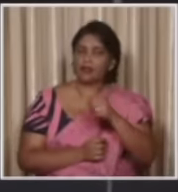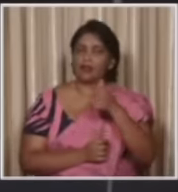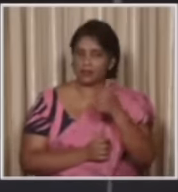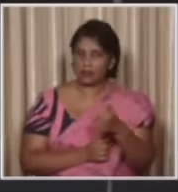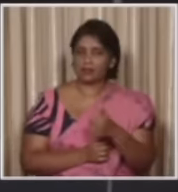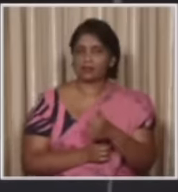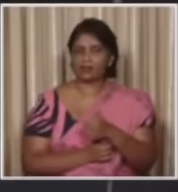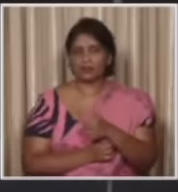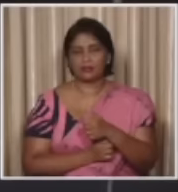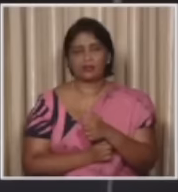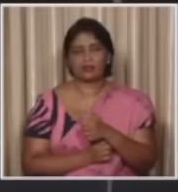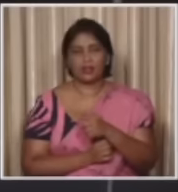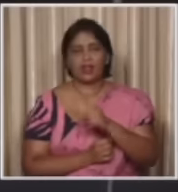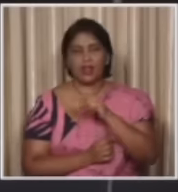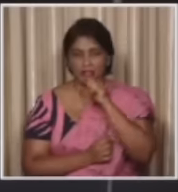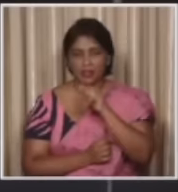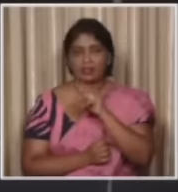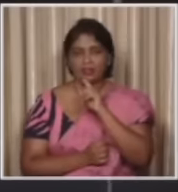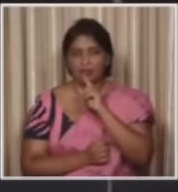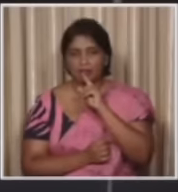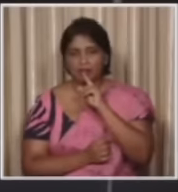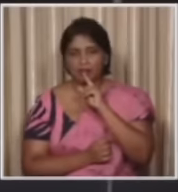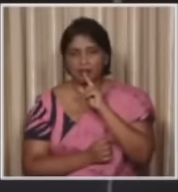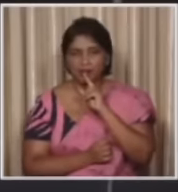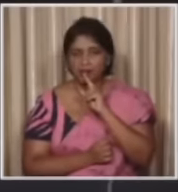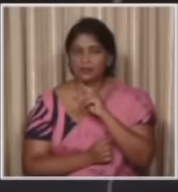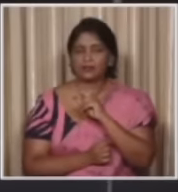හරි. එතුමා ඇත්ත කියලා